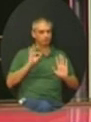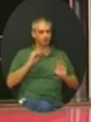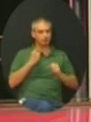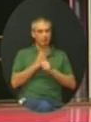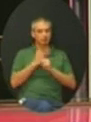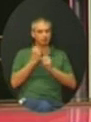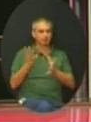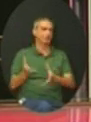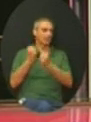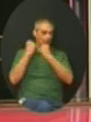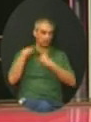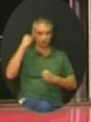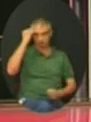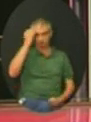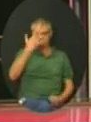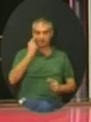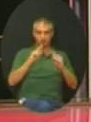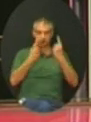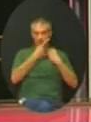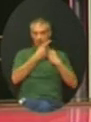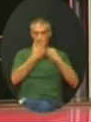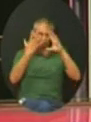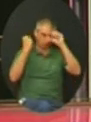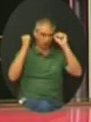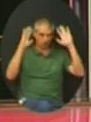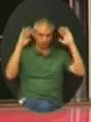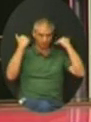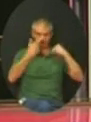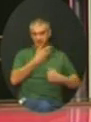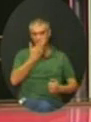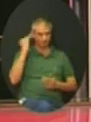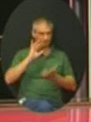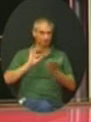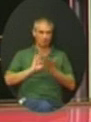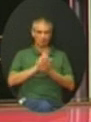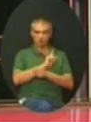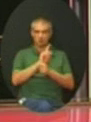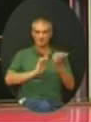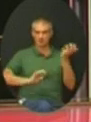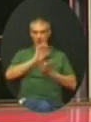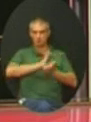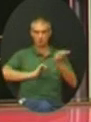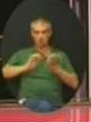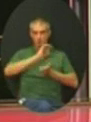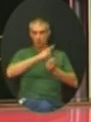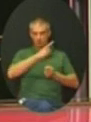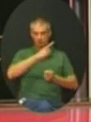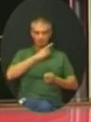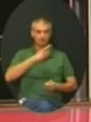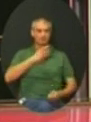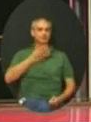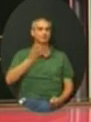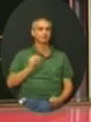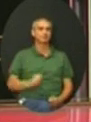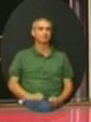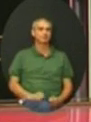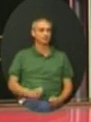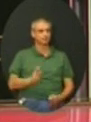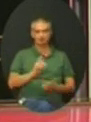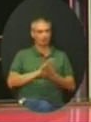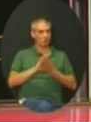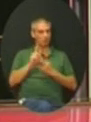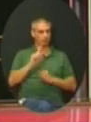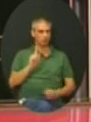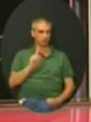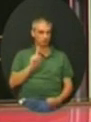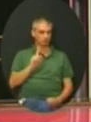את החילוץ. אתם זוכרים את האירוע בשגרירות בקהיר בזמן המהומות בתחריר וכן הלאה. זה לא דבר